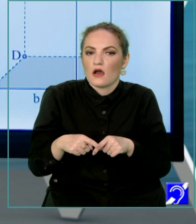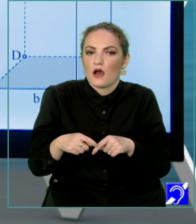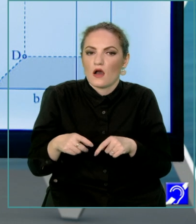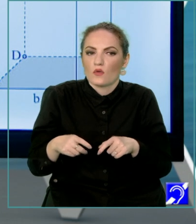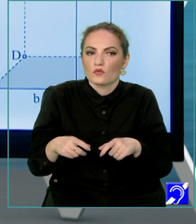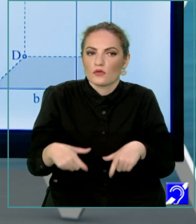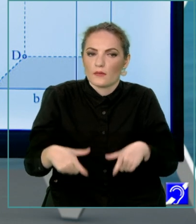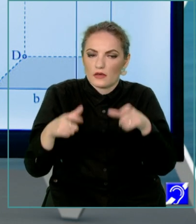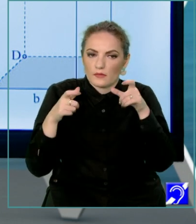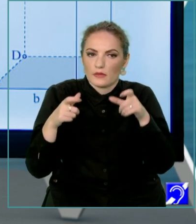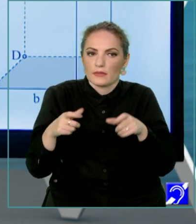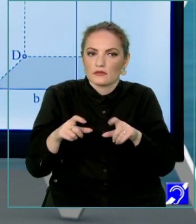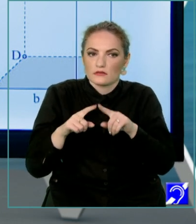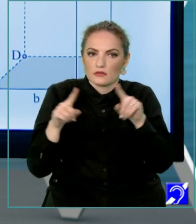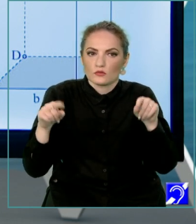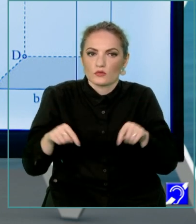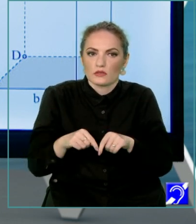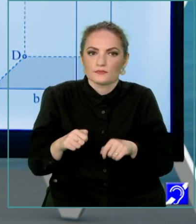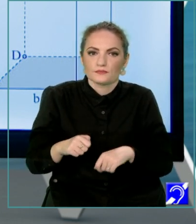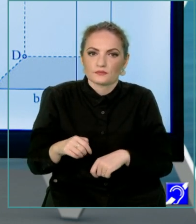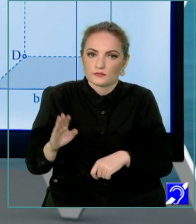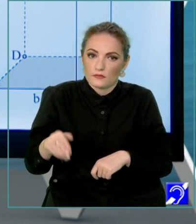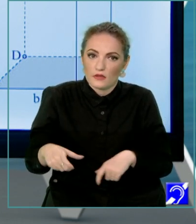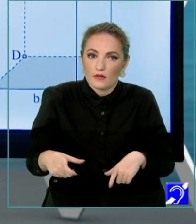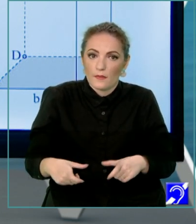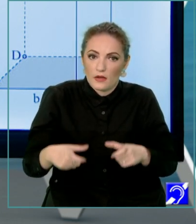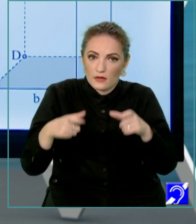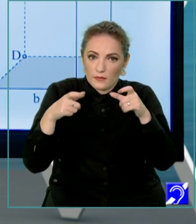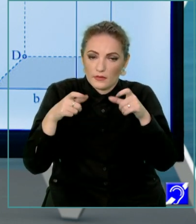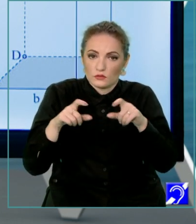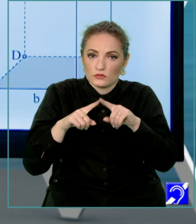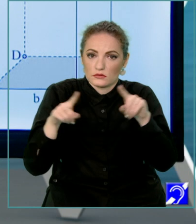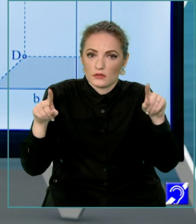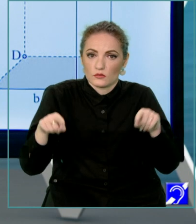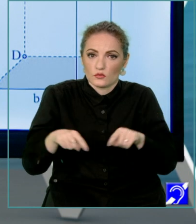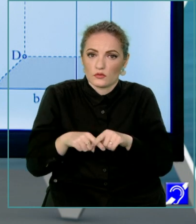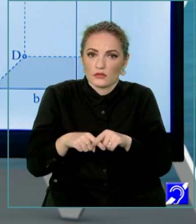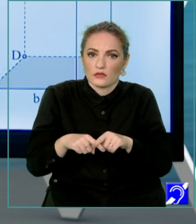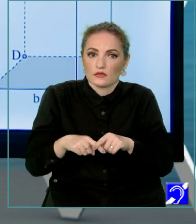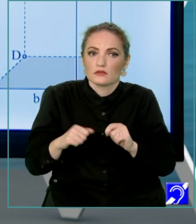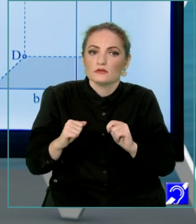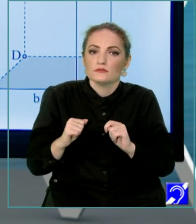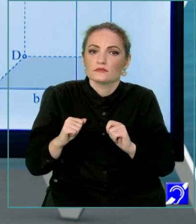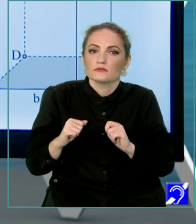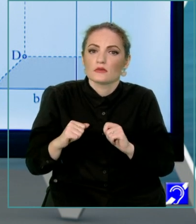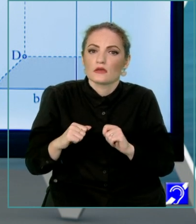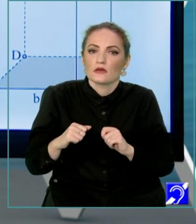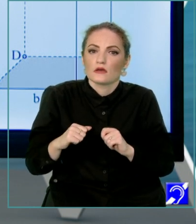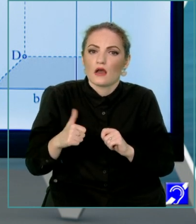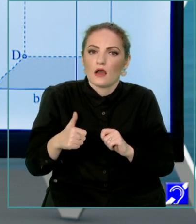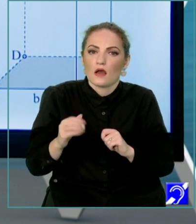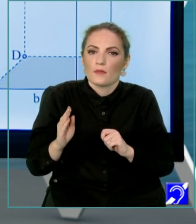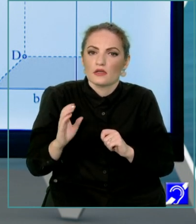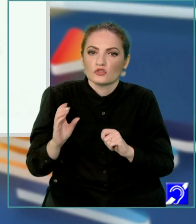aplicația patru Se consideră paralelipipedul dreptunghic ABCD a prim b prim c